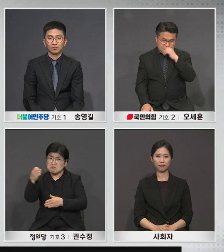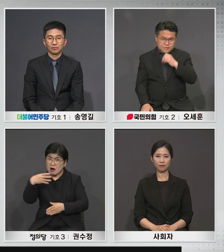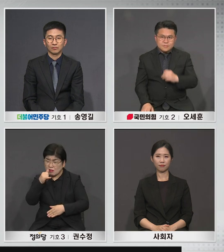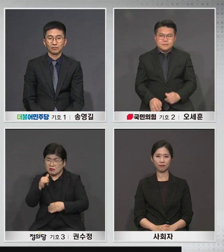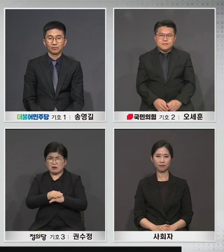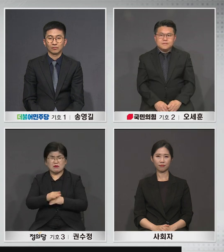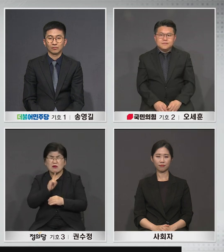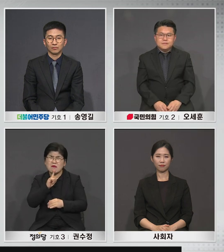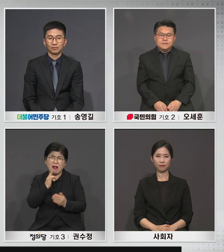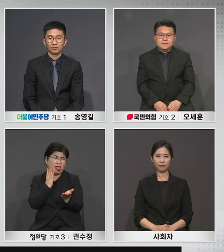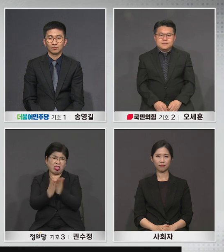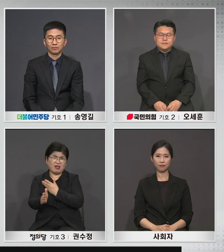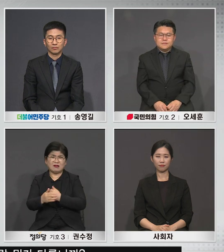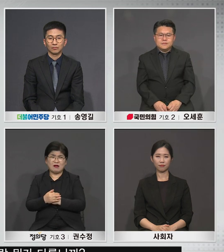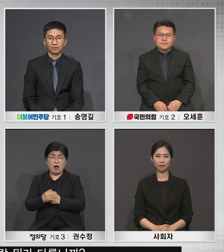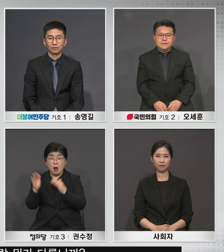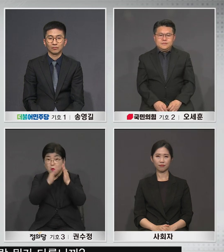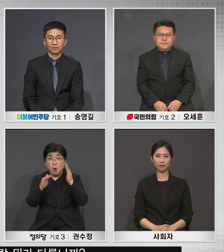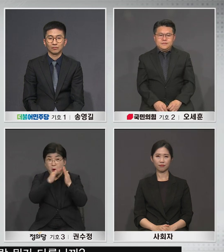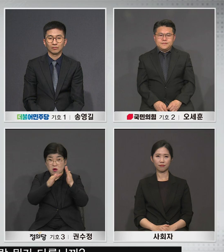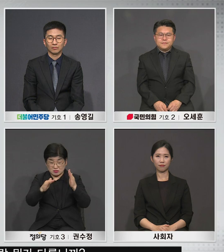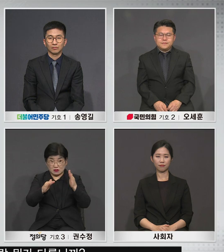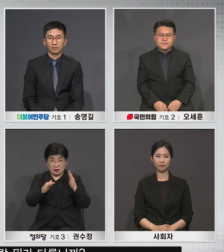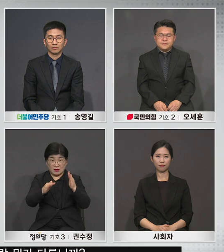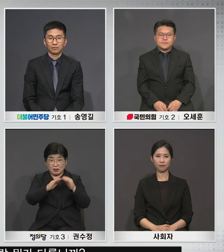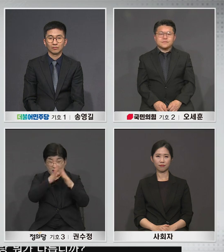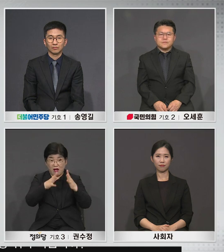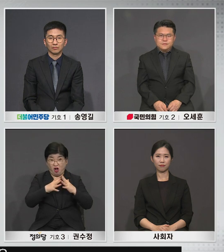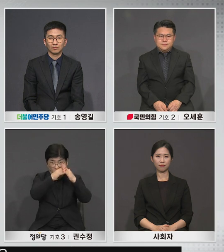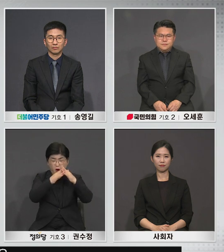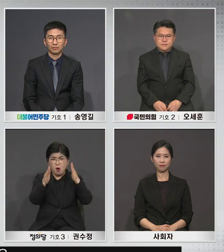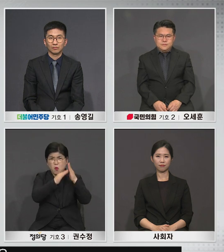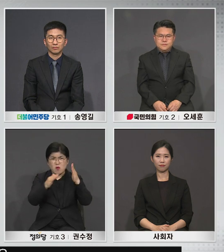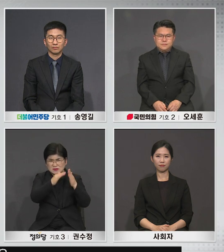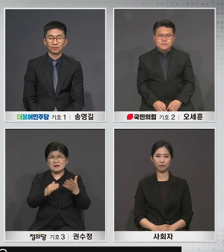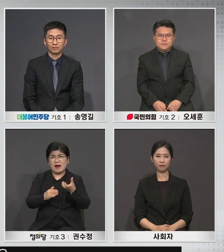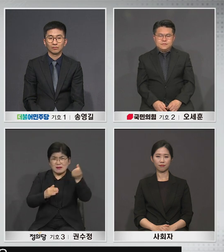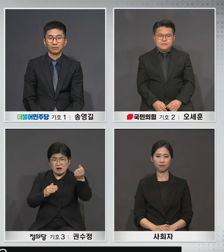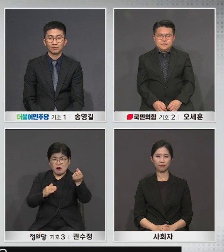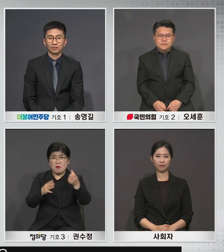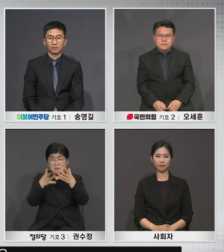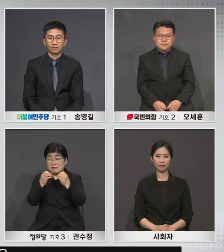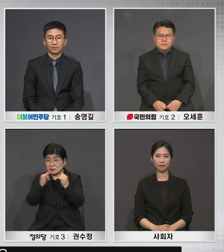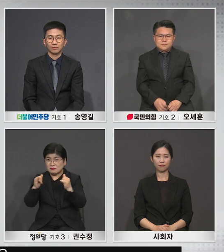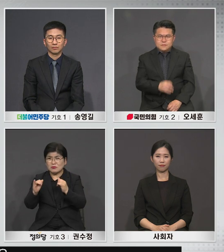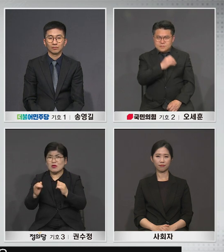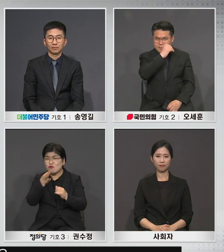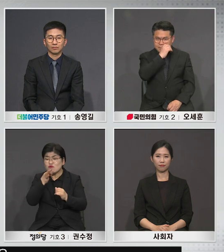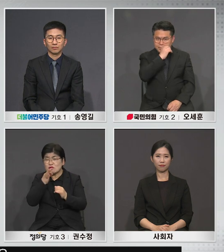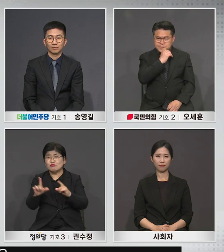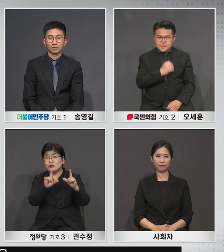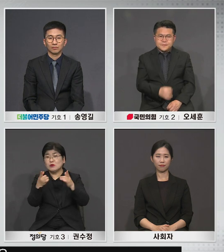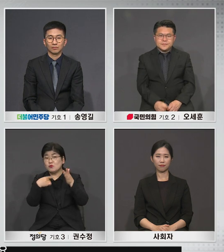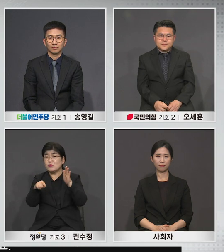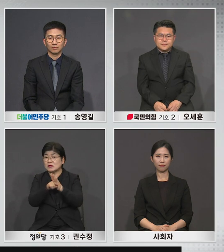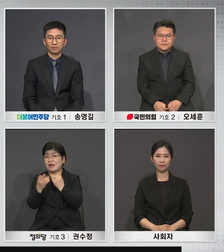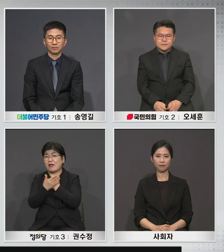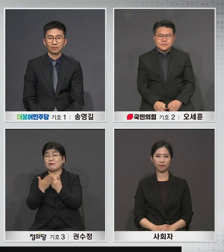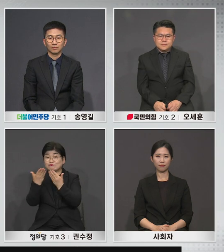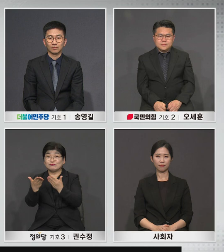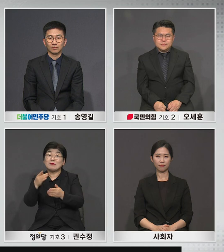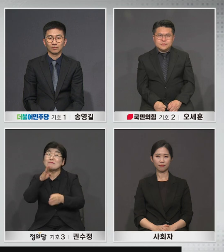이건 말이 되지 않습니다. 공공이 개발한 것들은 공공의 이익을 공공이 가져갈 수 있도록 하고 더 많은 시민들께서 누릴 수 있도록 하시는 것이 맞다고 생각하고요.